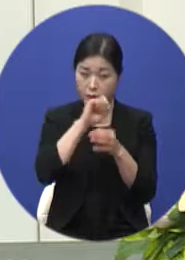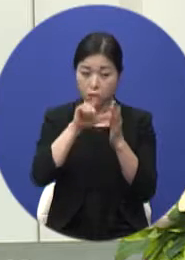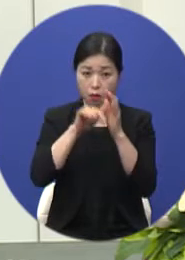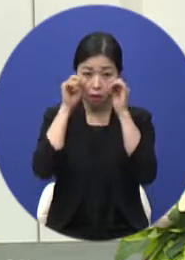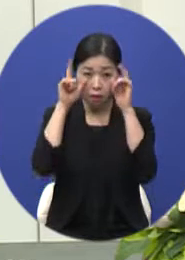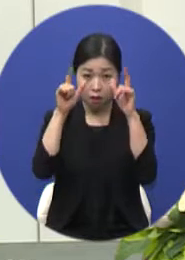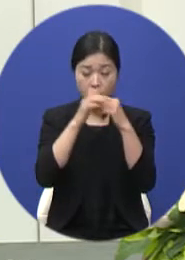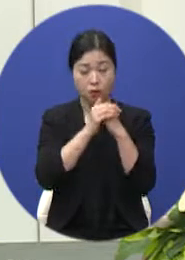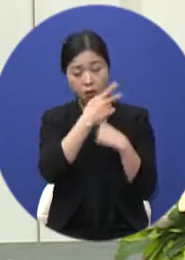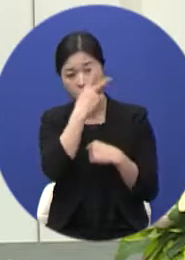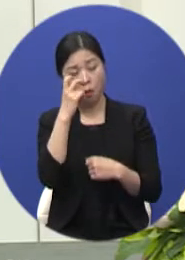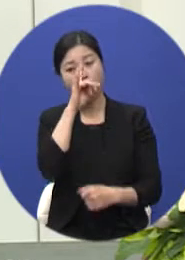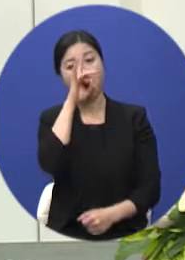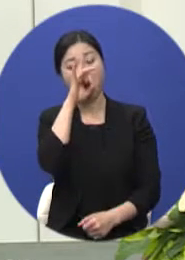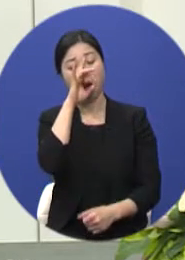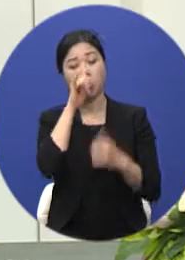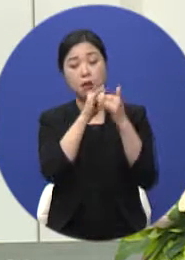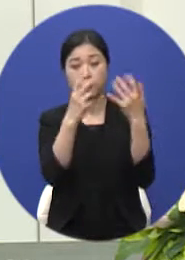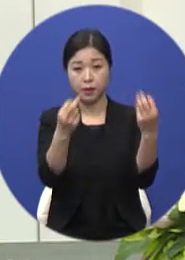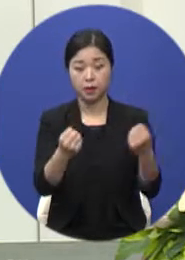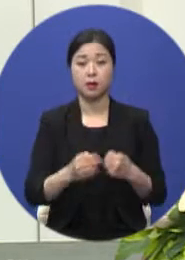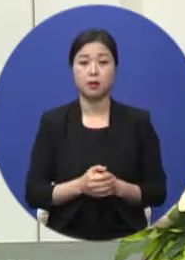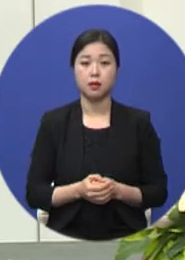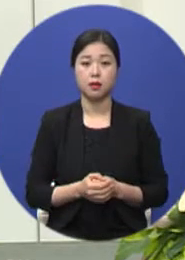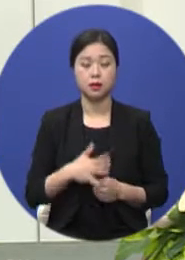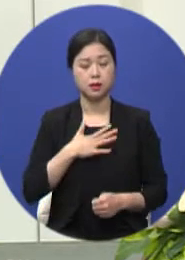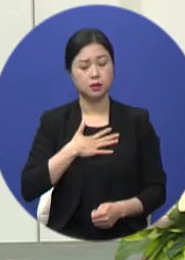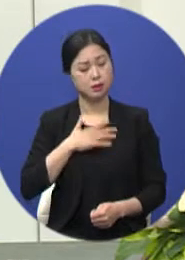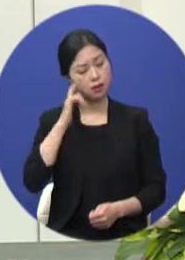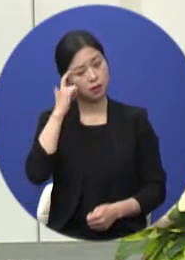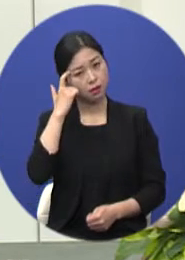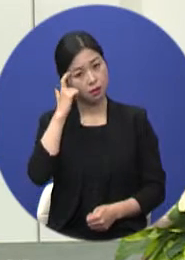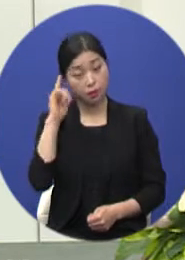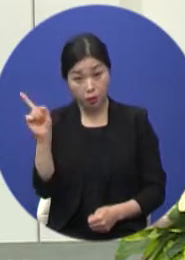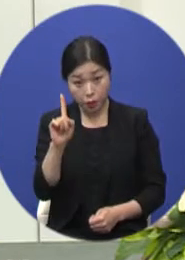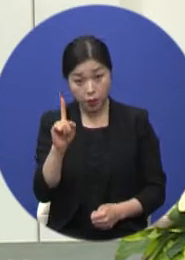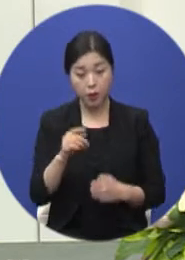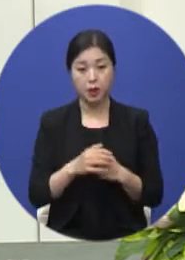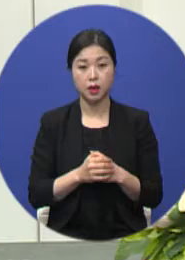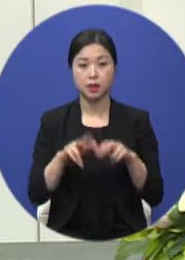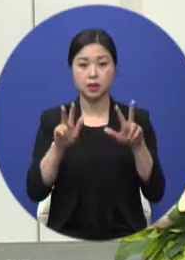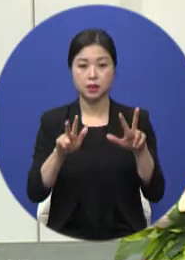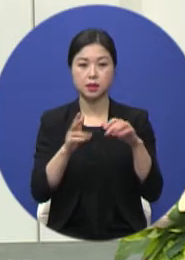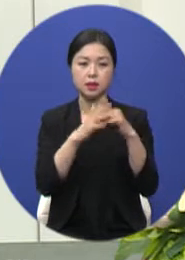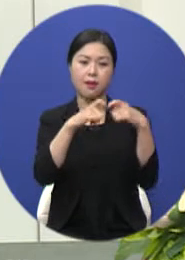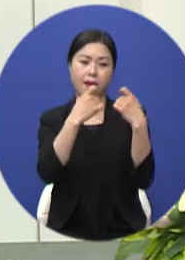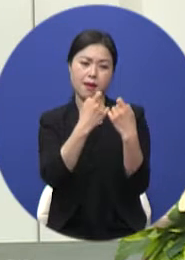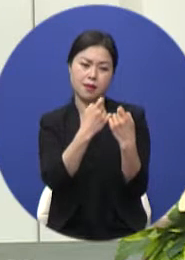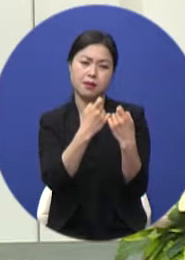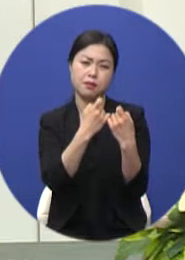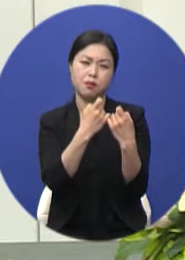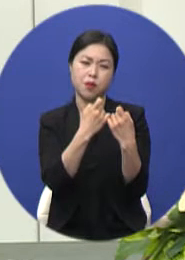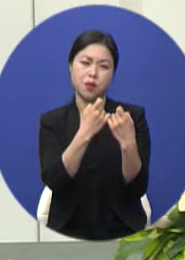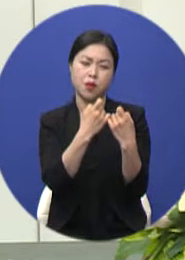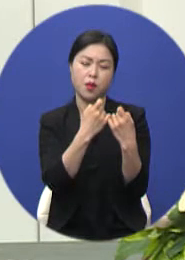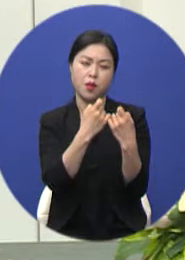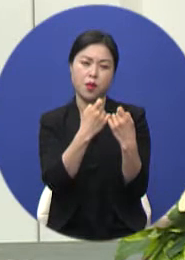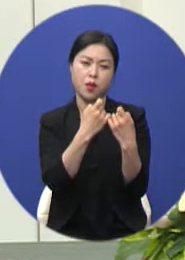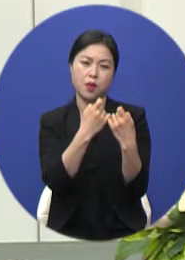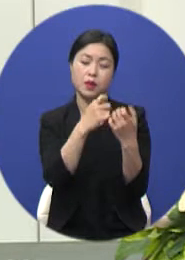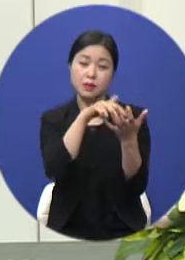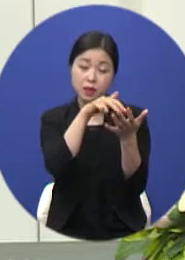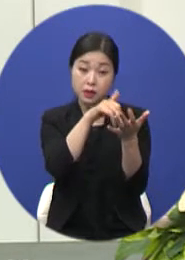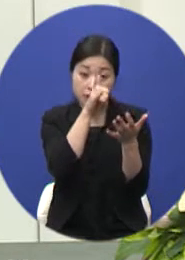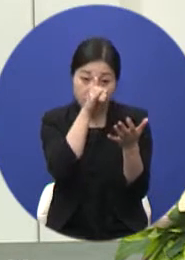못 주무시는 분들이 좀 많거든요. 그래서 제가 보기에는 우리가 이제 전화로 프라이버시적인 것도 있고 그러니까 한번